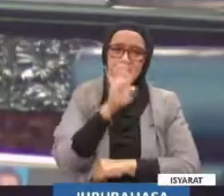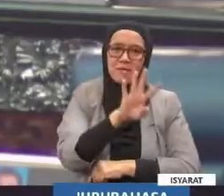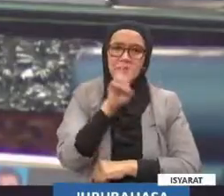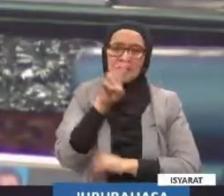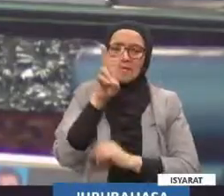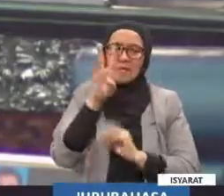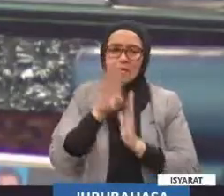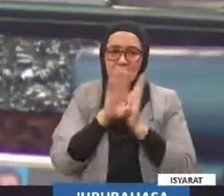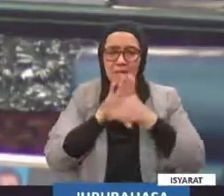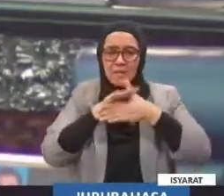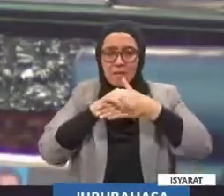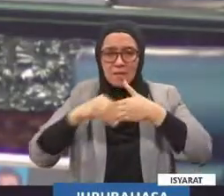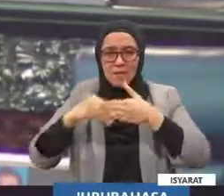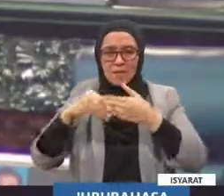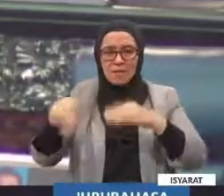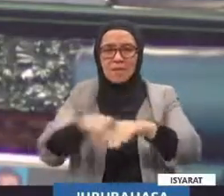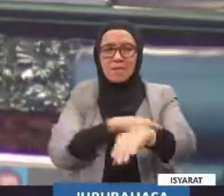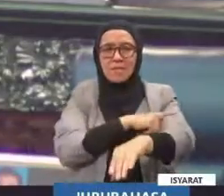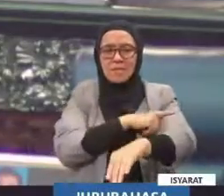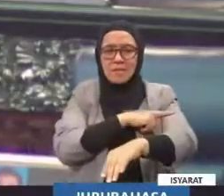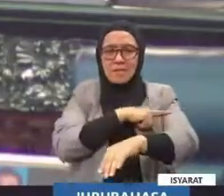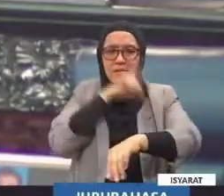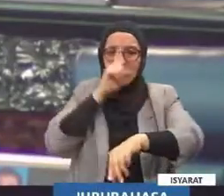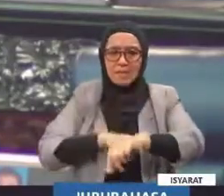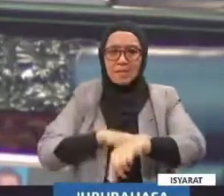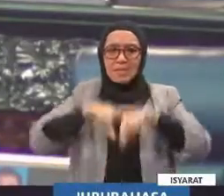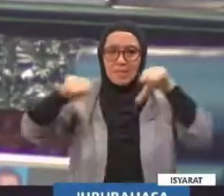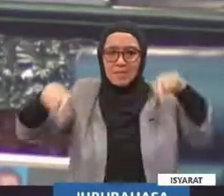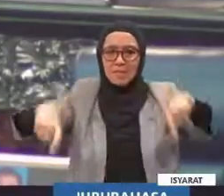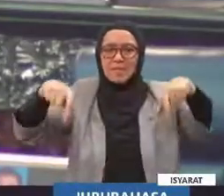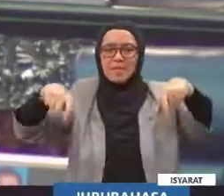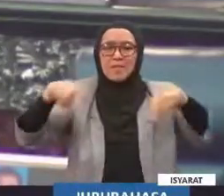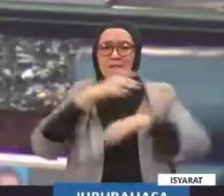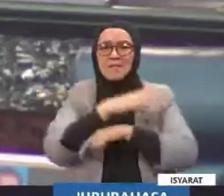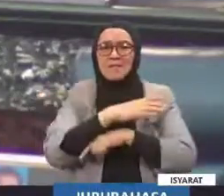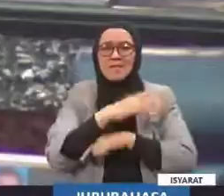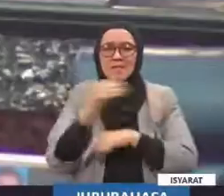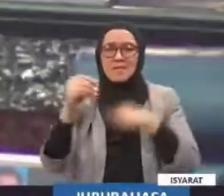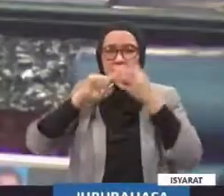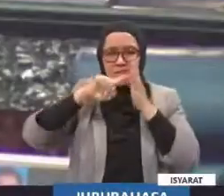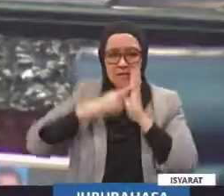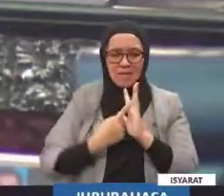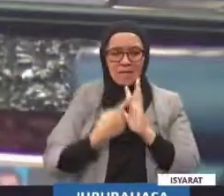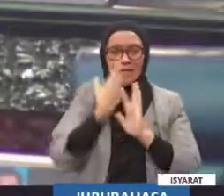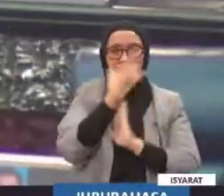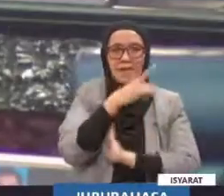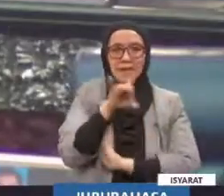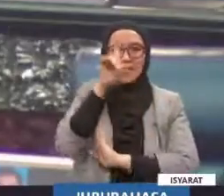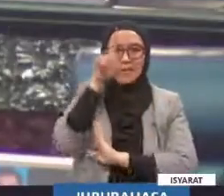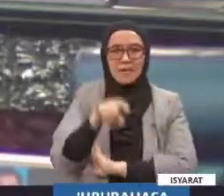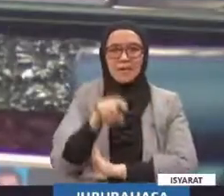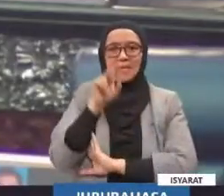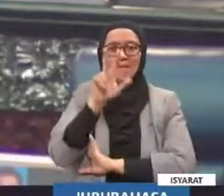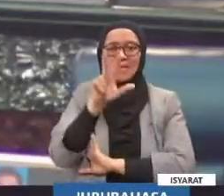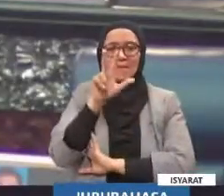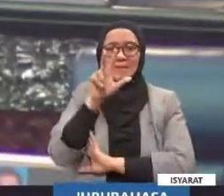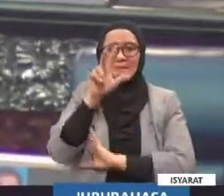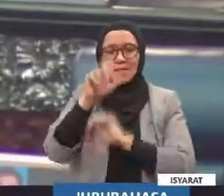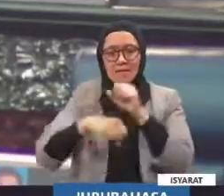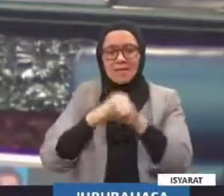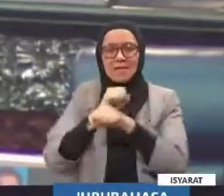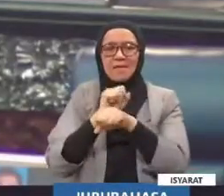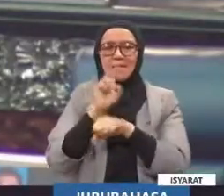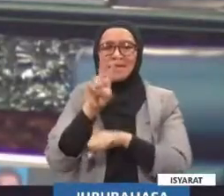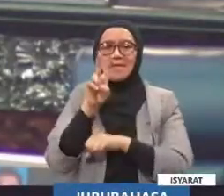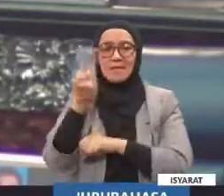juga penting untuk semua kawasan yang terlibat. Jadi secara ringkasnya, kita ada